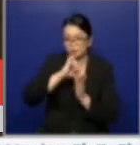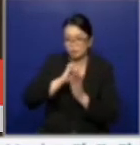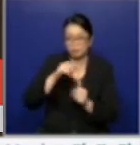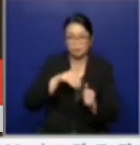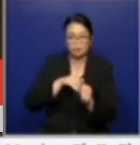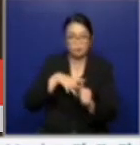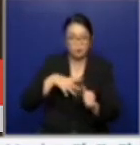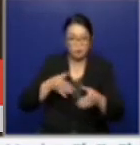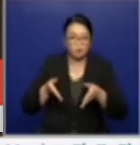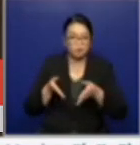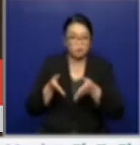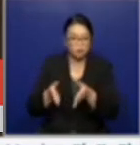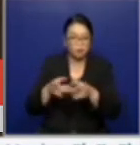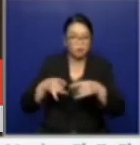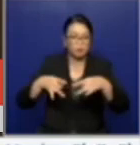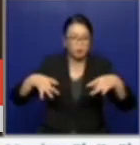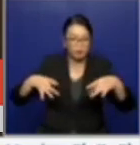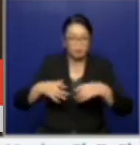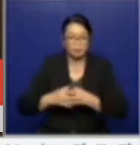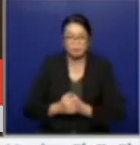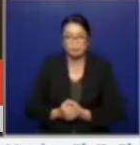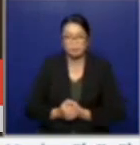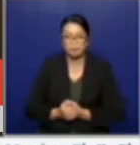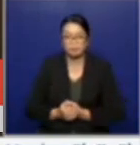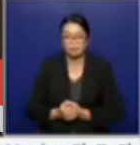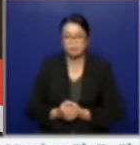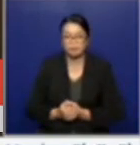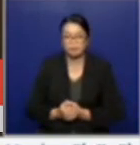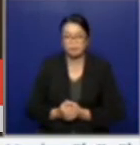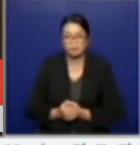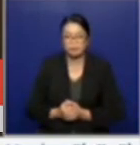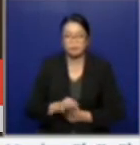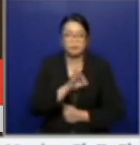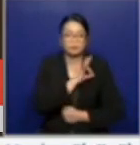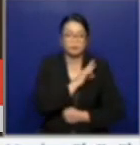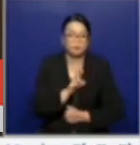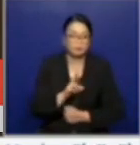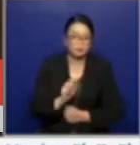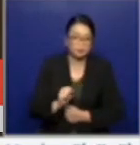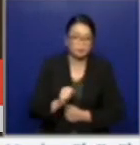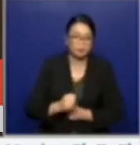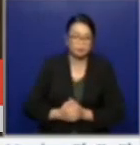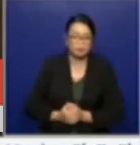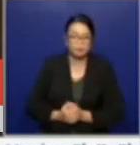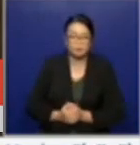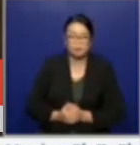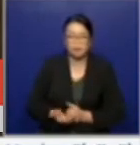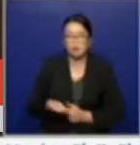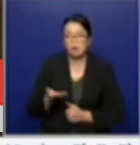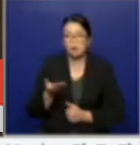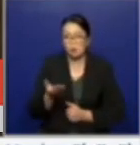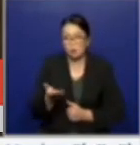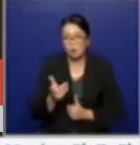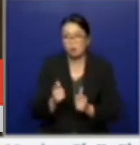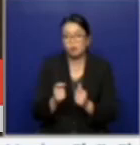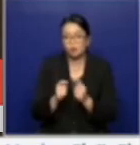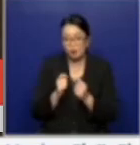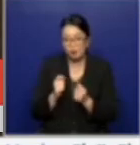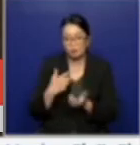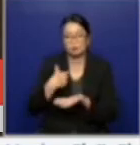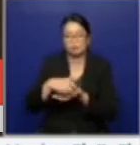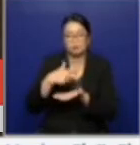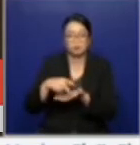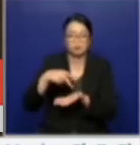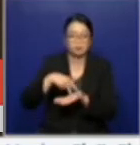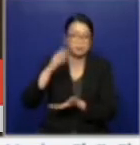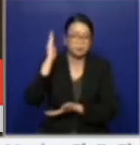ภาผู้แทนราษฎรในฐานะสมาชิกรัฐสภากับผมค่ายขออนุญาตที่จะกล่าว